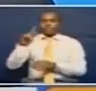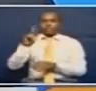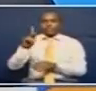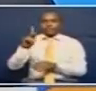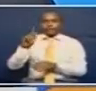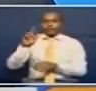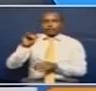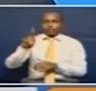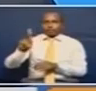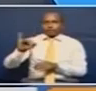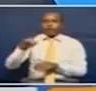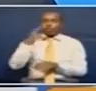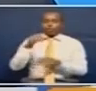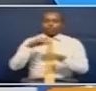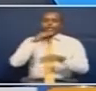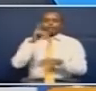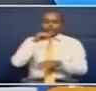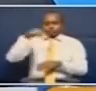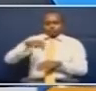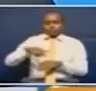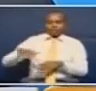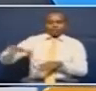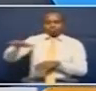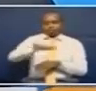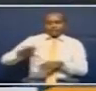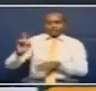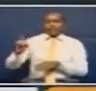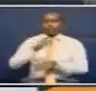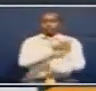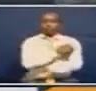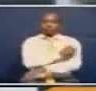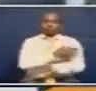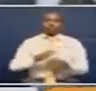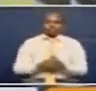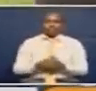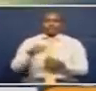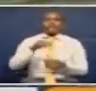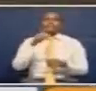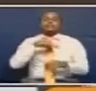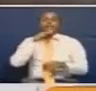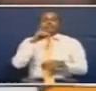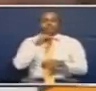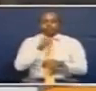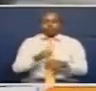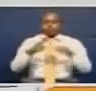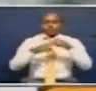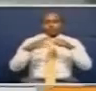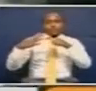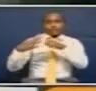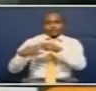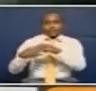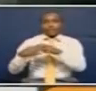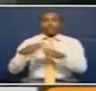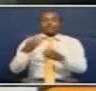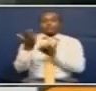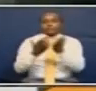leo katika hospitali moja hapa Nairobi. Kariuki aliyeaga dunia akiwa na umri wa miaka 79. Marehemu amehudumu katika serikali za hayati